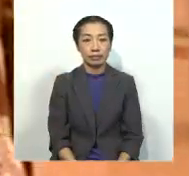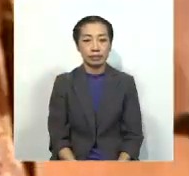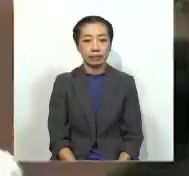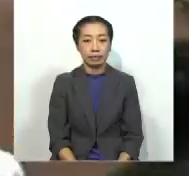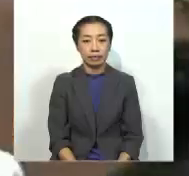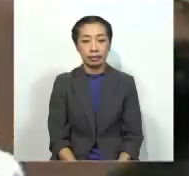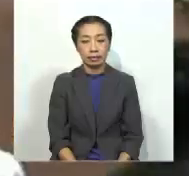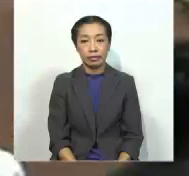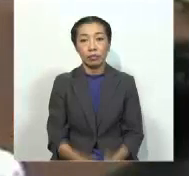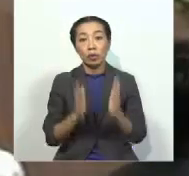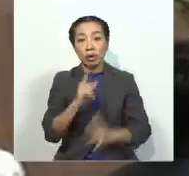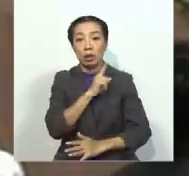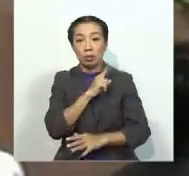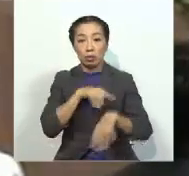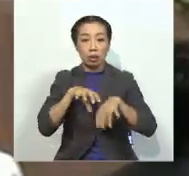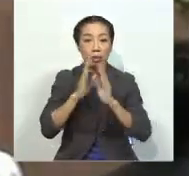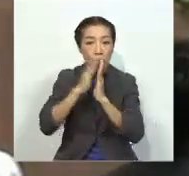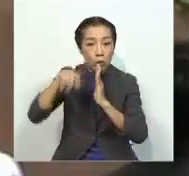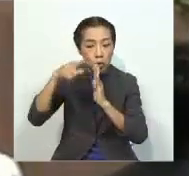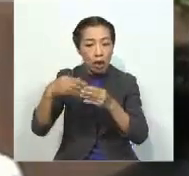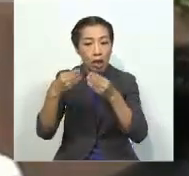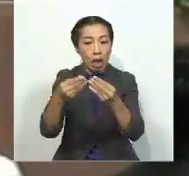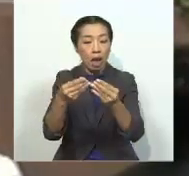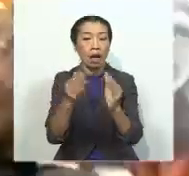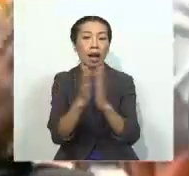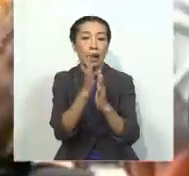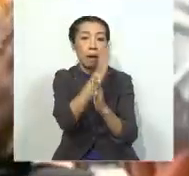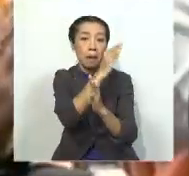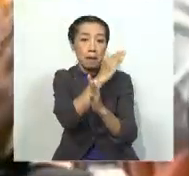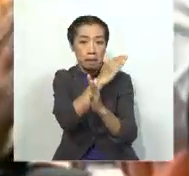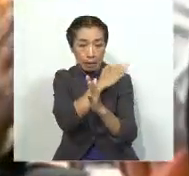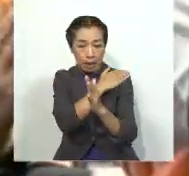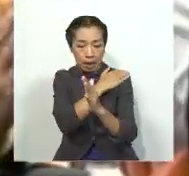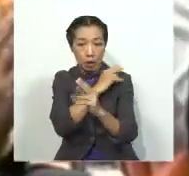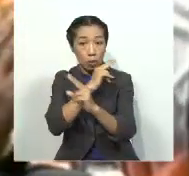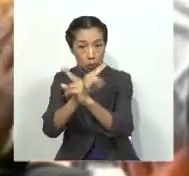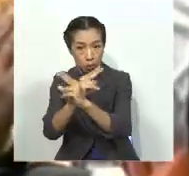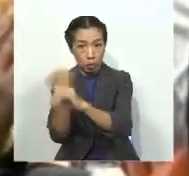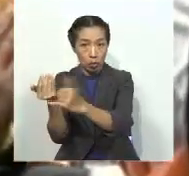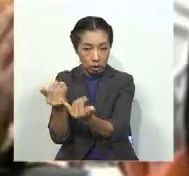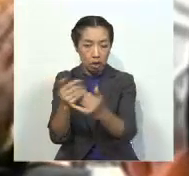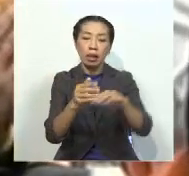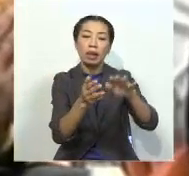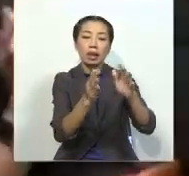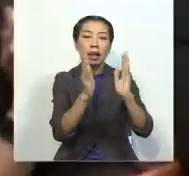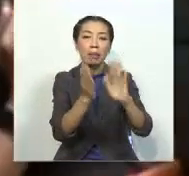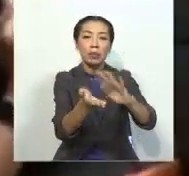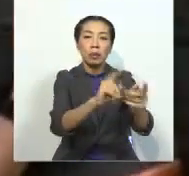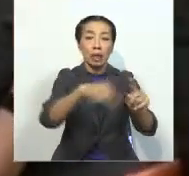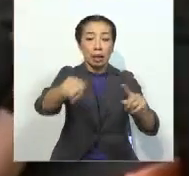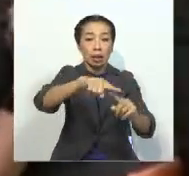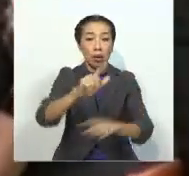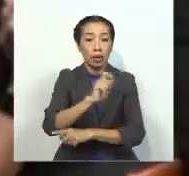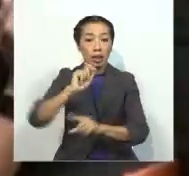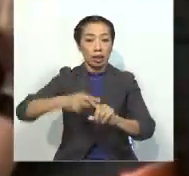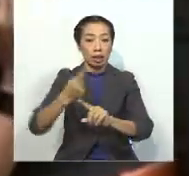สำหรับรายนามเจ้าภาพสวดพระพุทธมนต์ครูใหญ่และครูใหญ่พระเทพวิทยาคมหรือหลวงพ่อคูณปริสุทธโธประจำวันอังคารที่